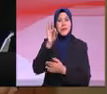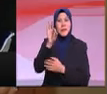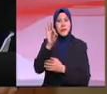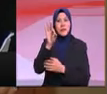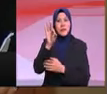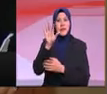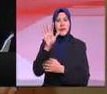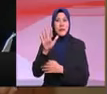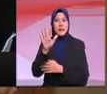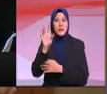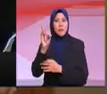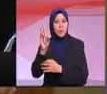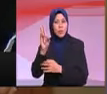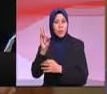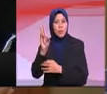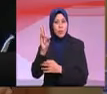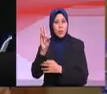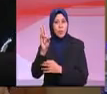8,957